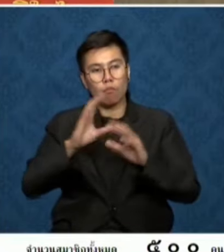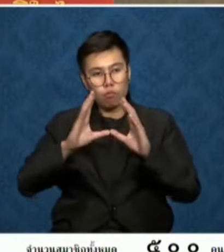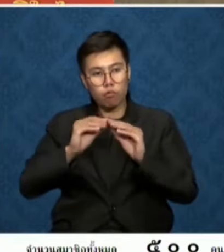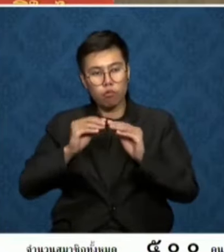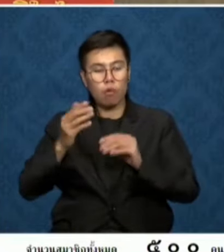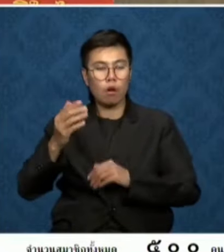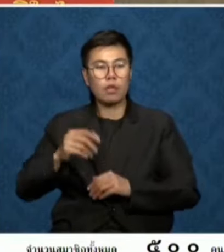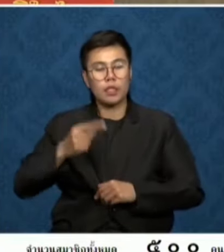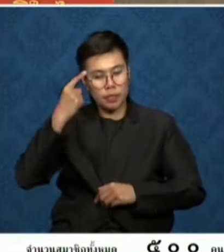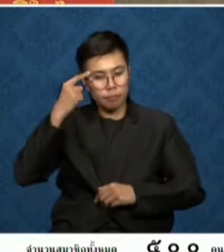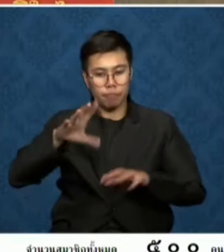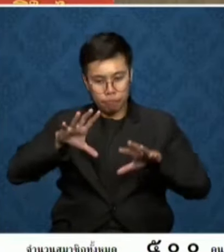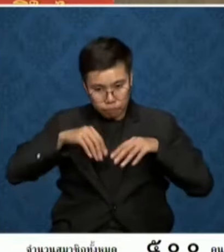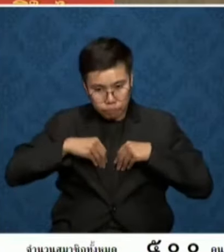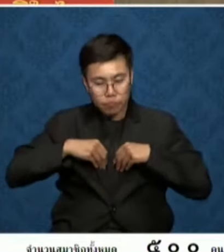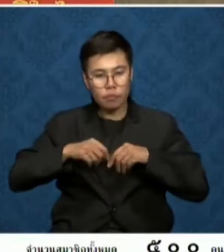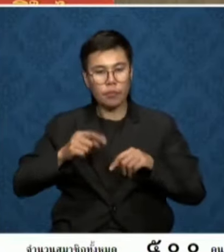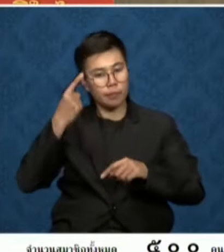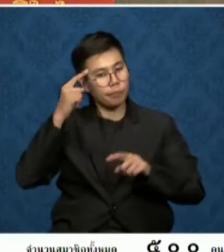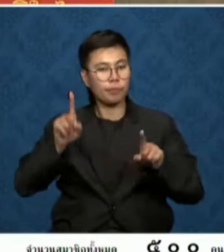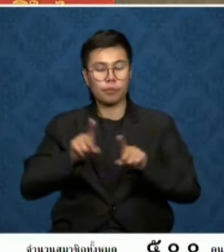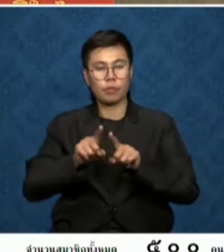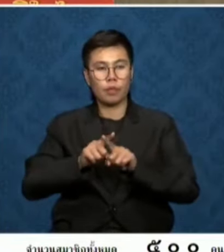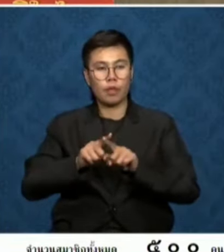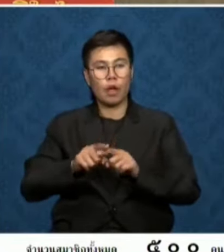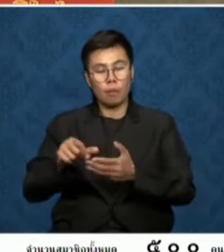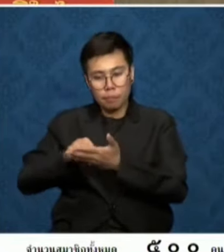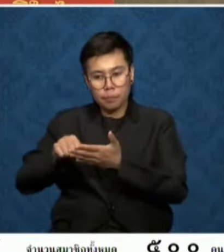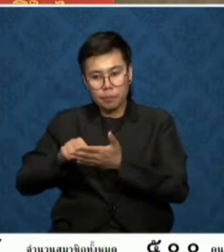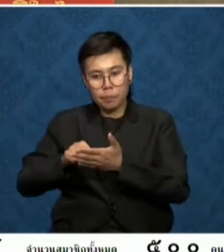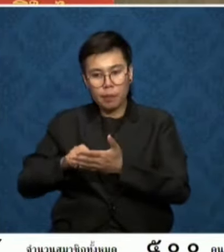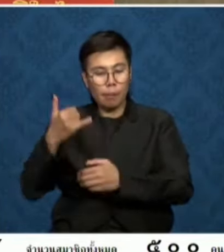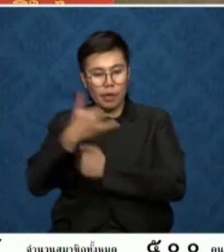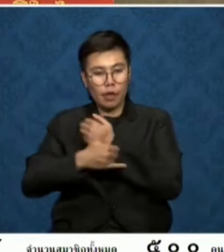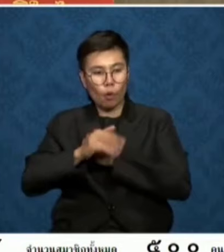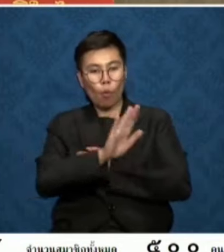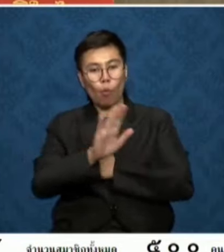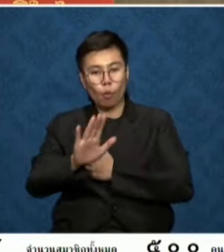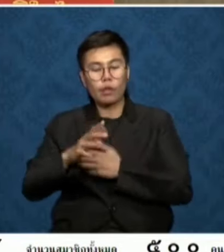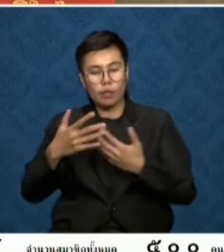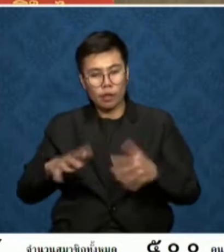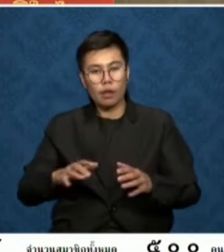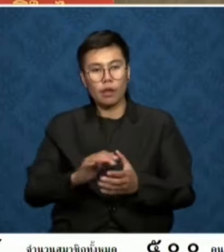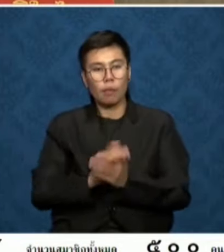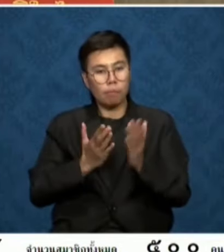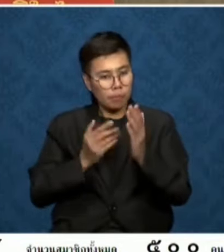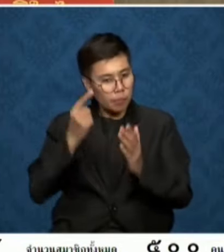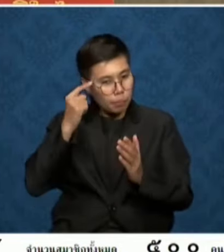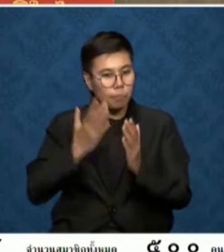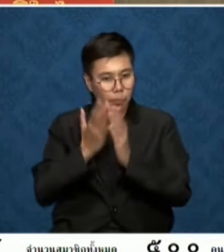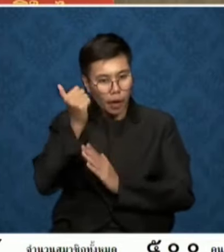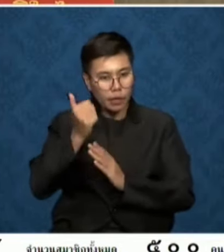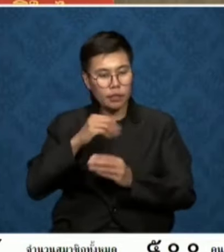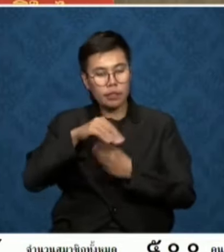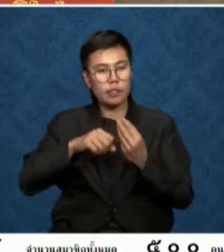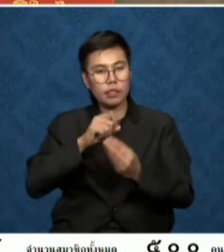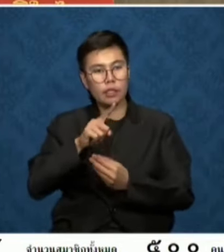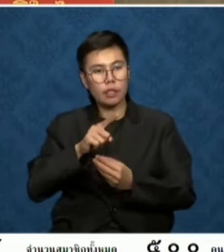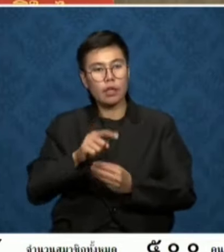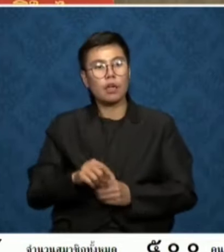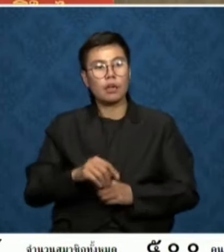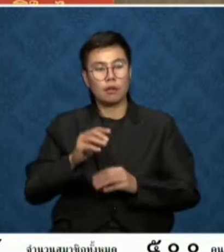างก็เห็นด้วยและต้องการนำไปปรับใช้ในประเทศของตนซึ่งก็ถือเป็นประกาศถึงความสำเร็จในแนวคิดเศรษฐกิจ BCG ที่ประเท